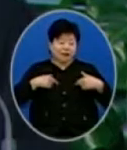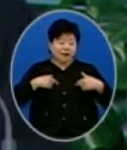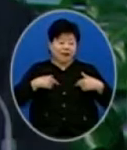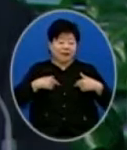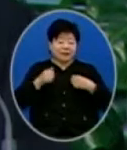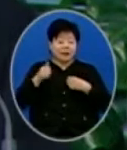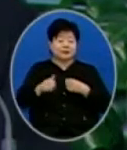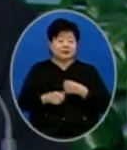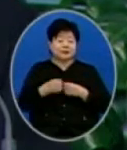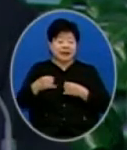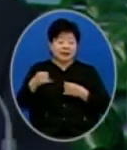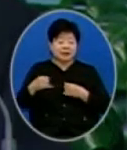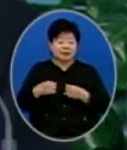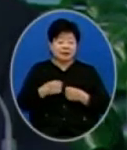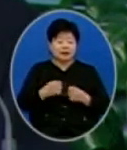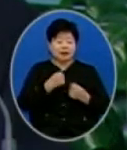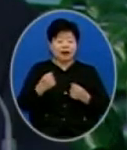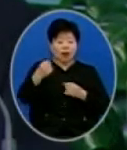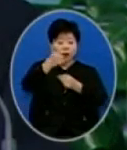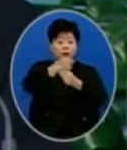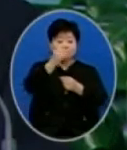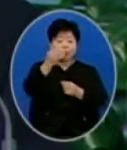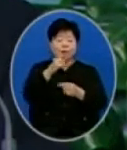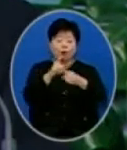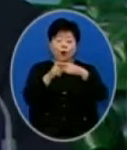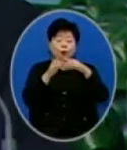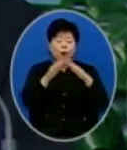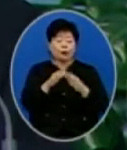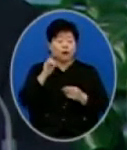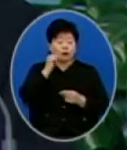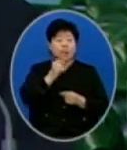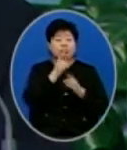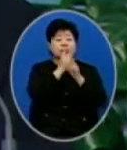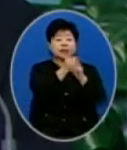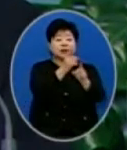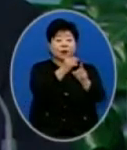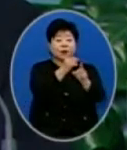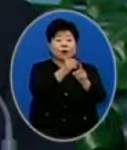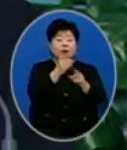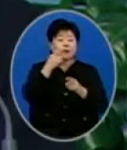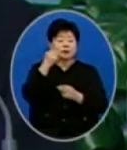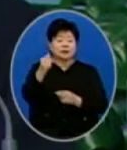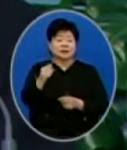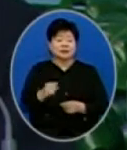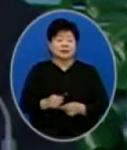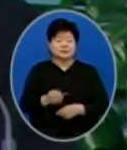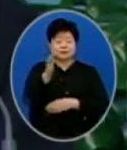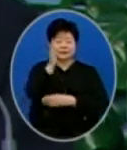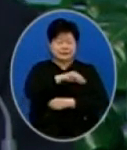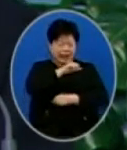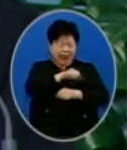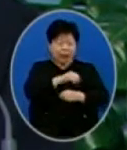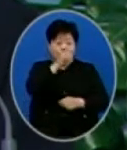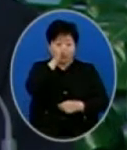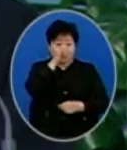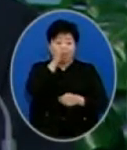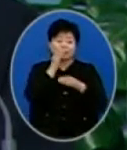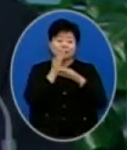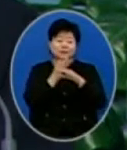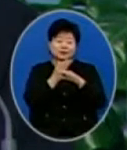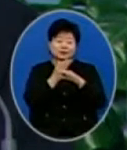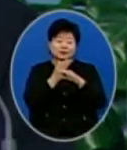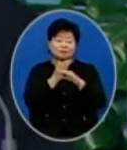아이들의 건강도 회복되고 교회도 어려움을 이겨내고 목사님은 사역을 잘 감당하고 있습니다